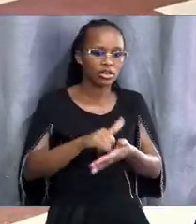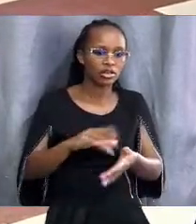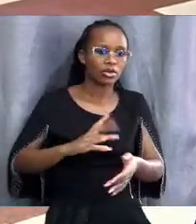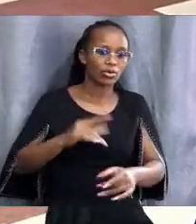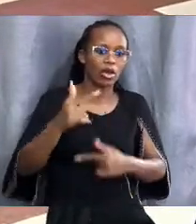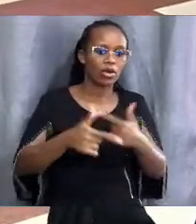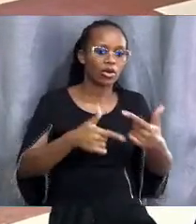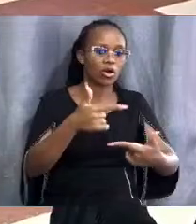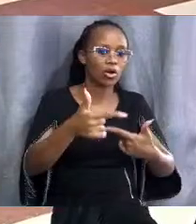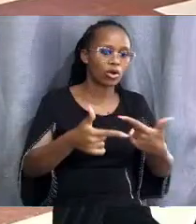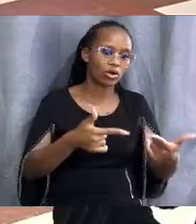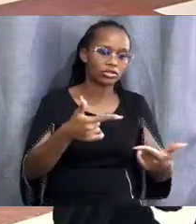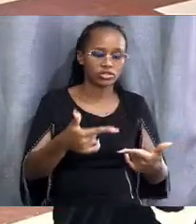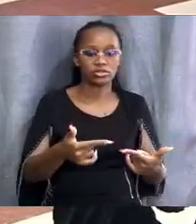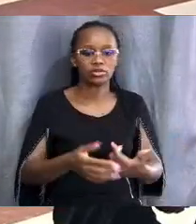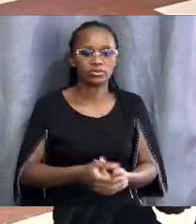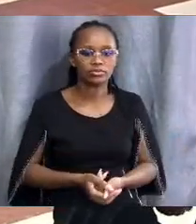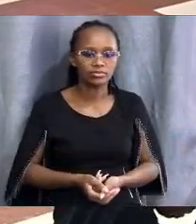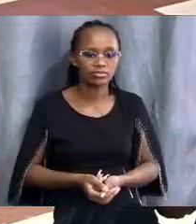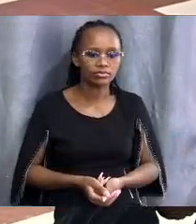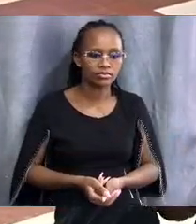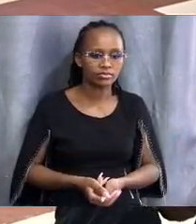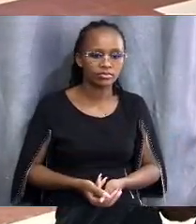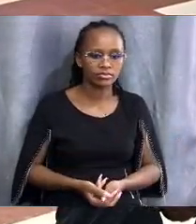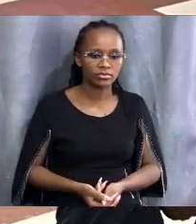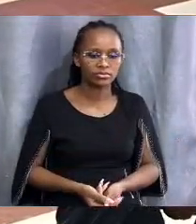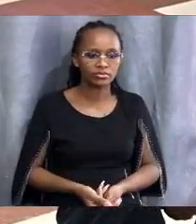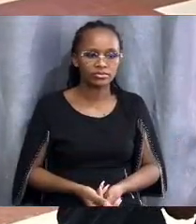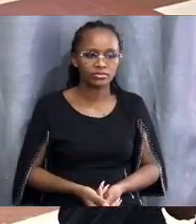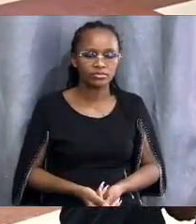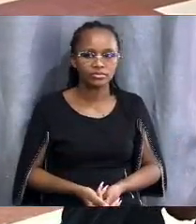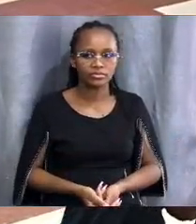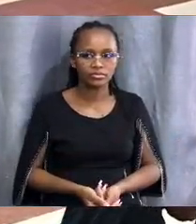ndio tuweze kuendelea na imbanda